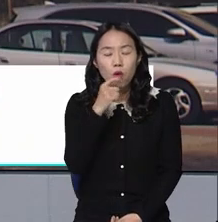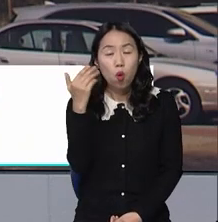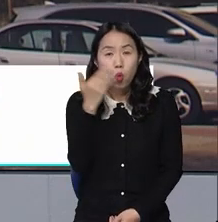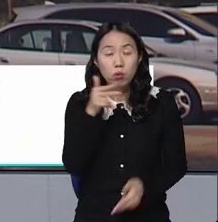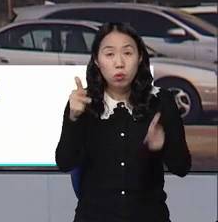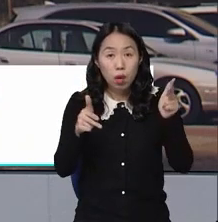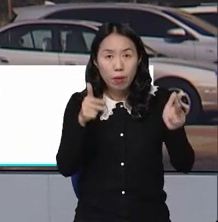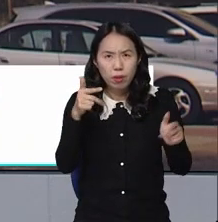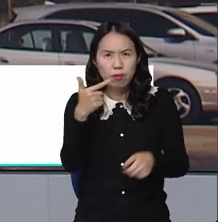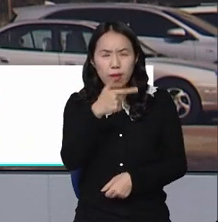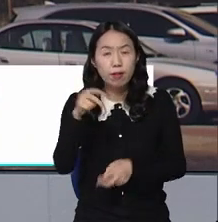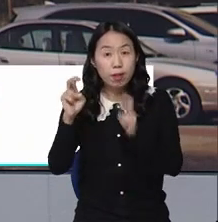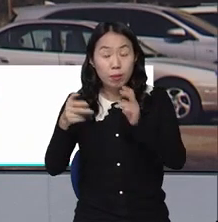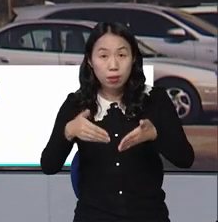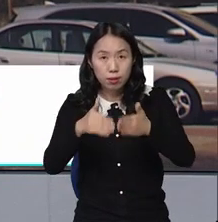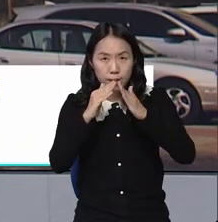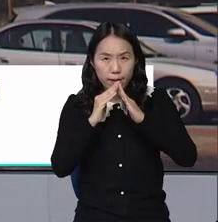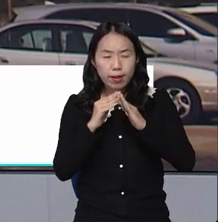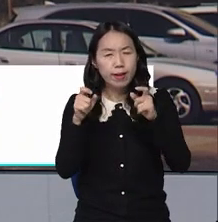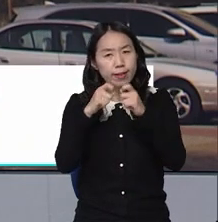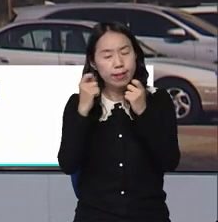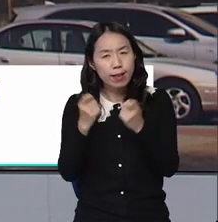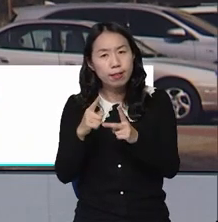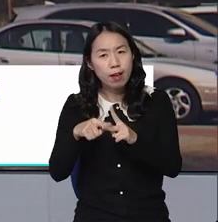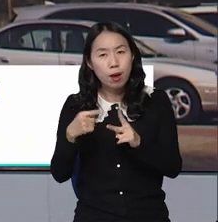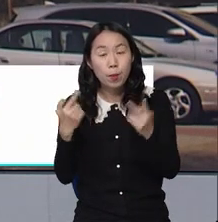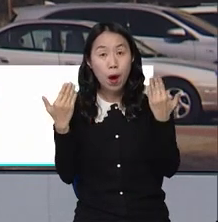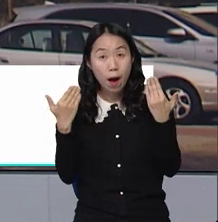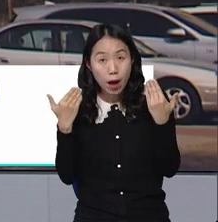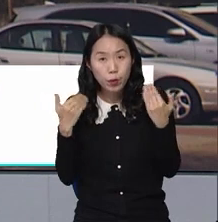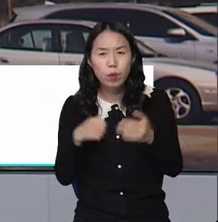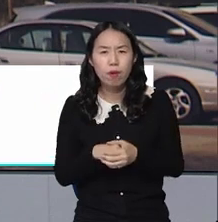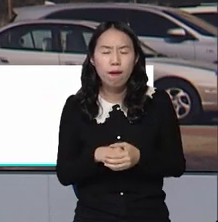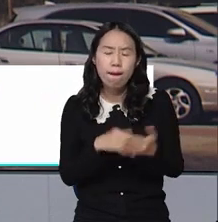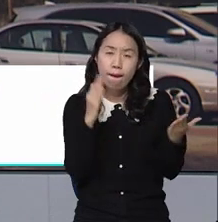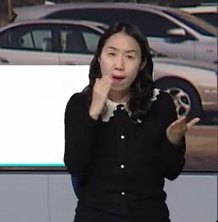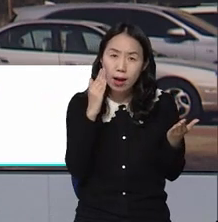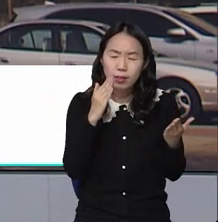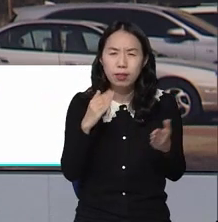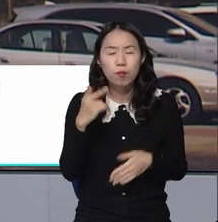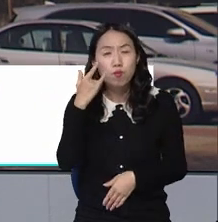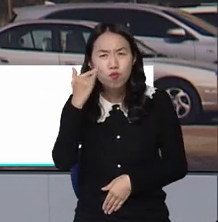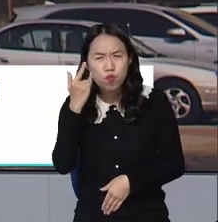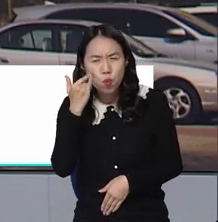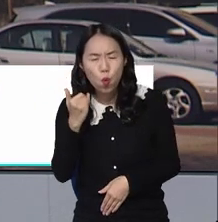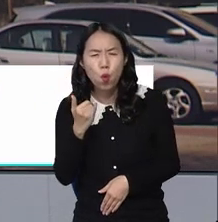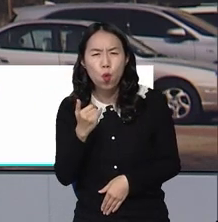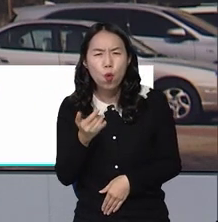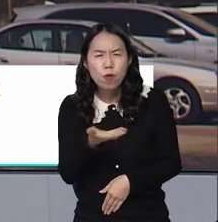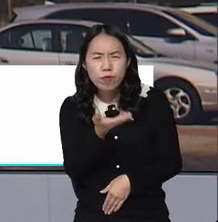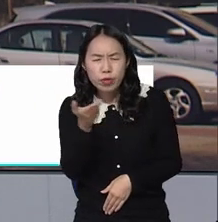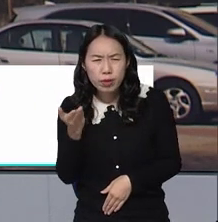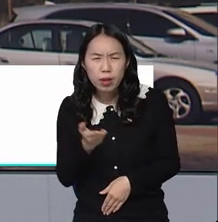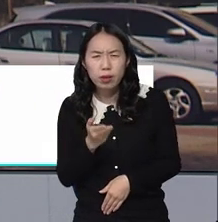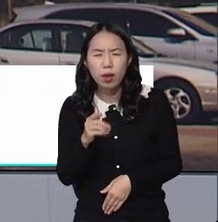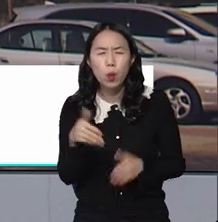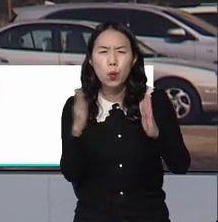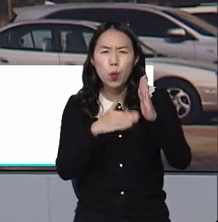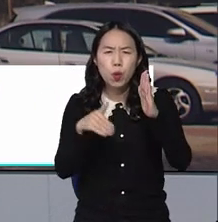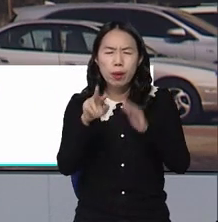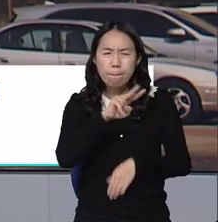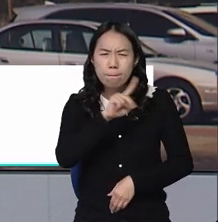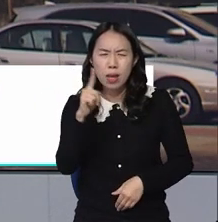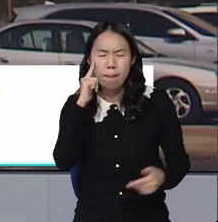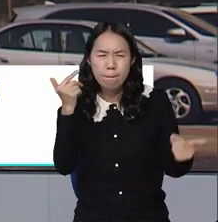여수산단 대기업들이 설립한 사립초등학교가 학부모와 학생들을 상대로 노골적인 공립화를 반대하는 설문조사를